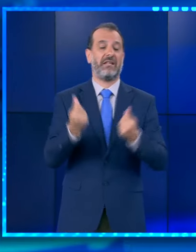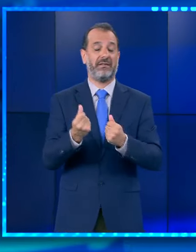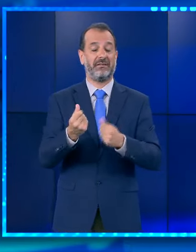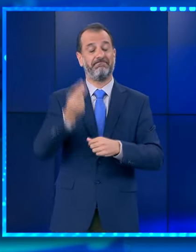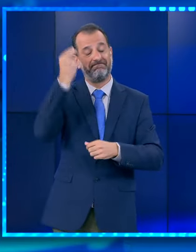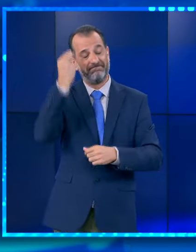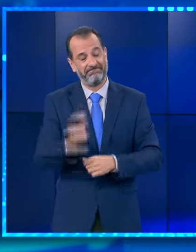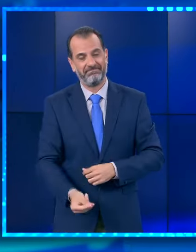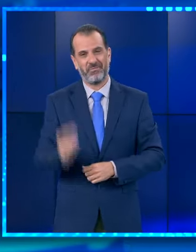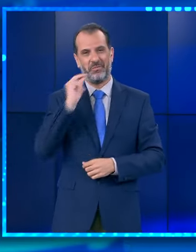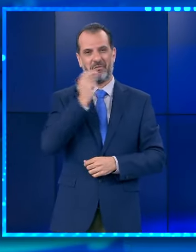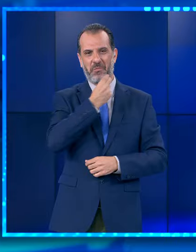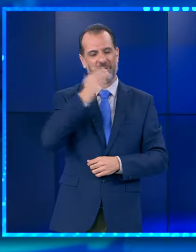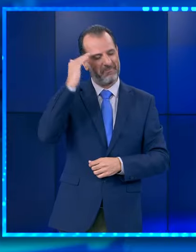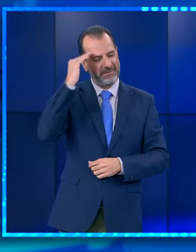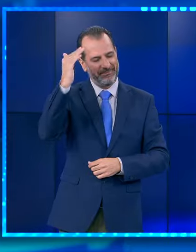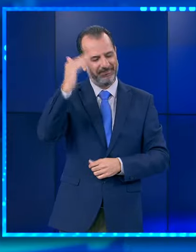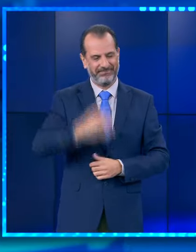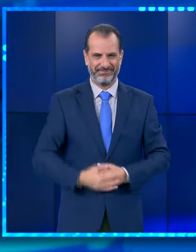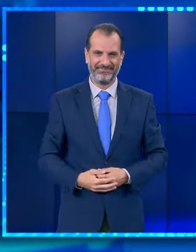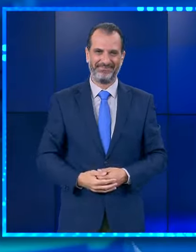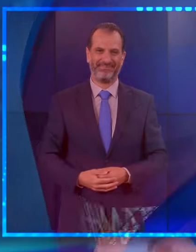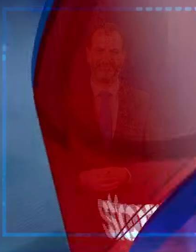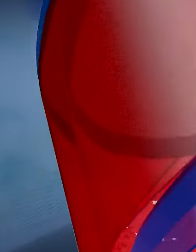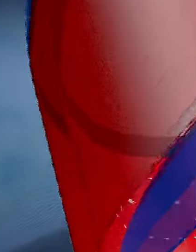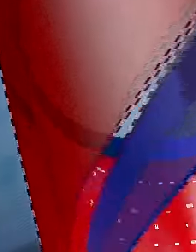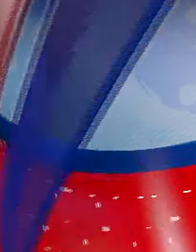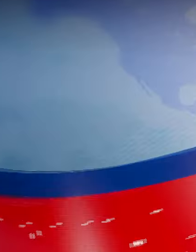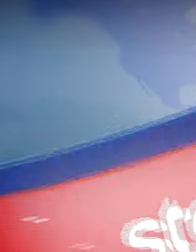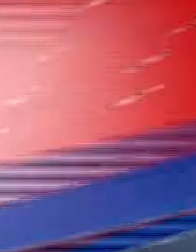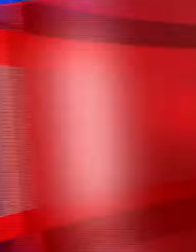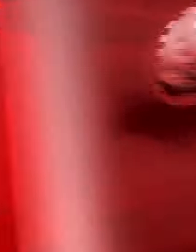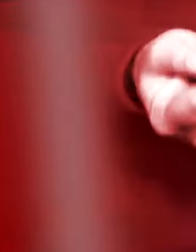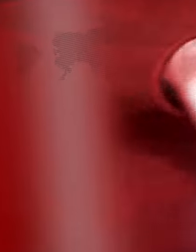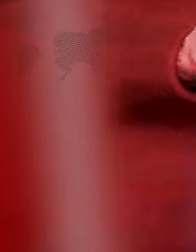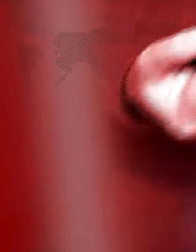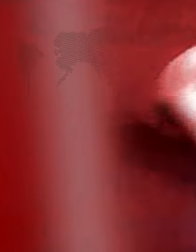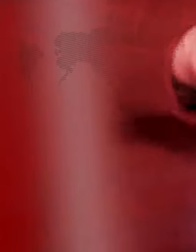Από όλους εμάς, ευχές για ένα πολύ όμορφο απόγευμα. Γεια σας.